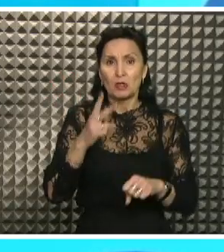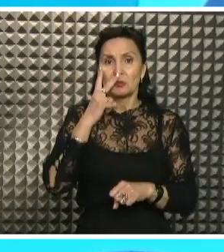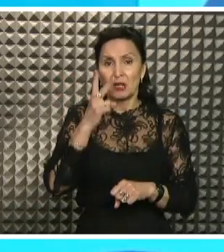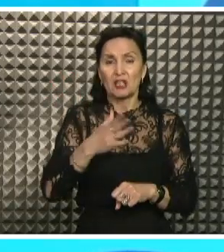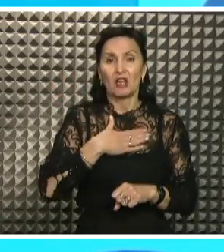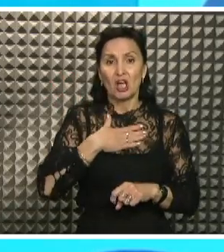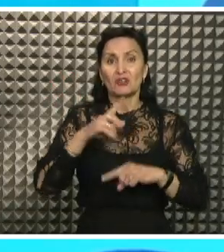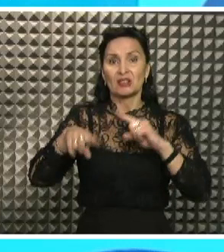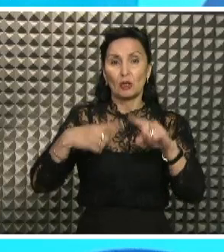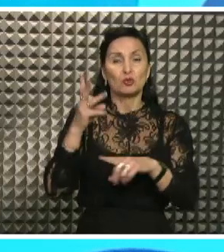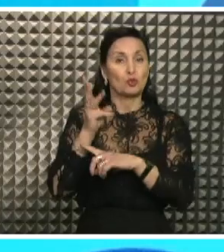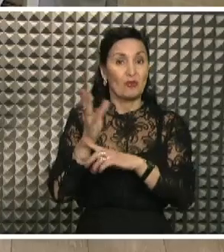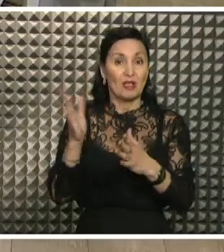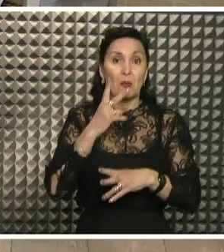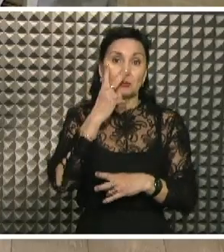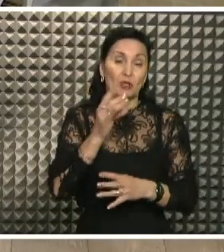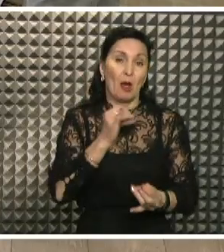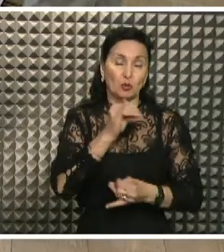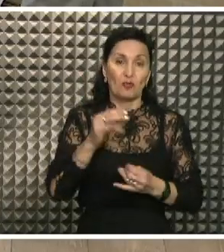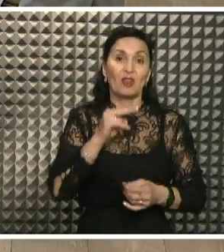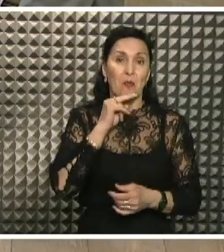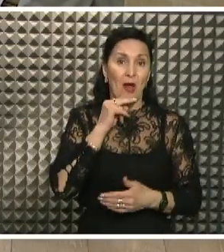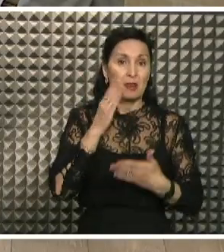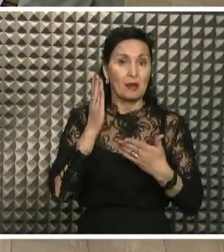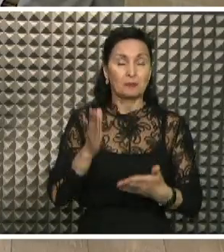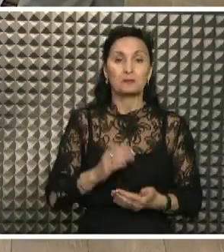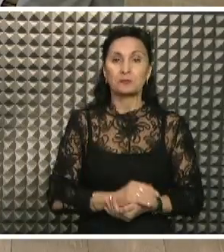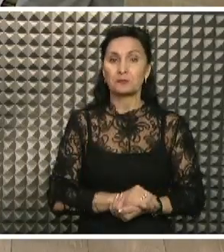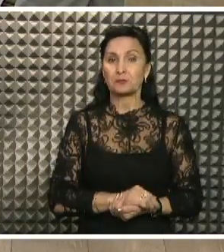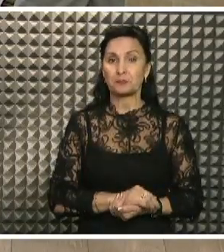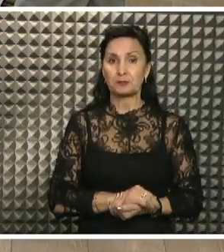посмотреть в нашем следующем сюжете. Давайте посмотрим и обсудим. Внимание на экран.